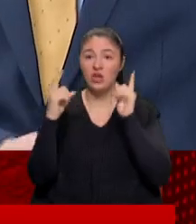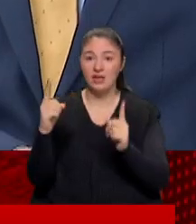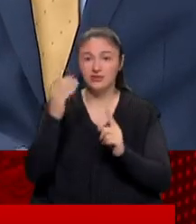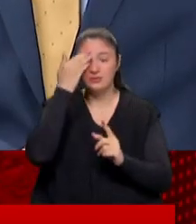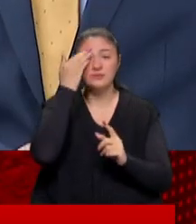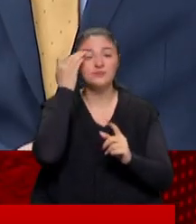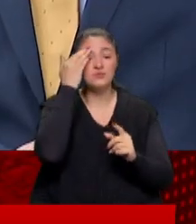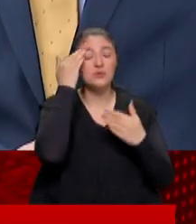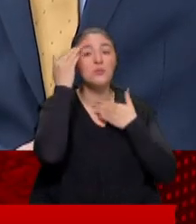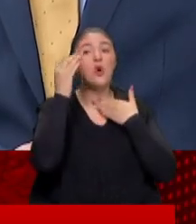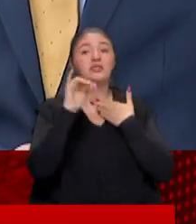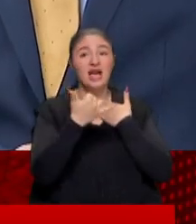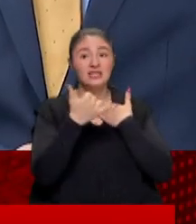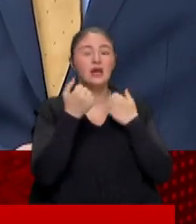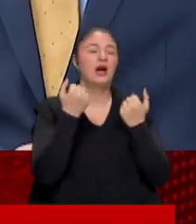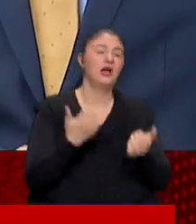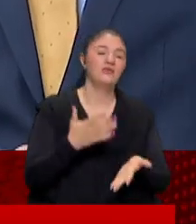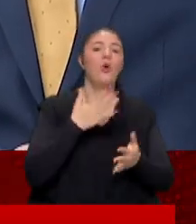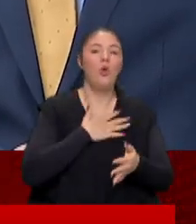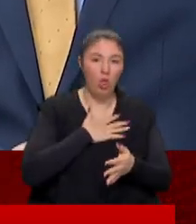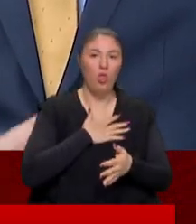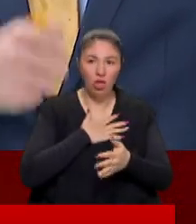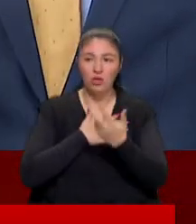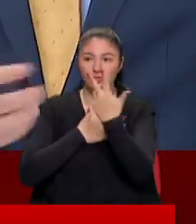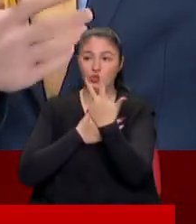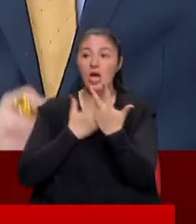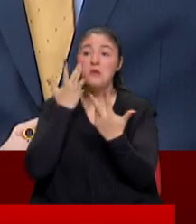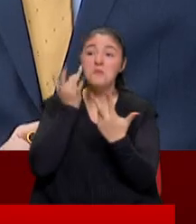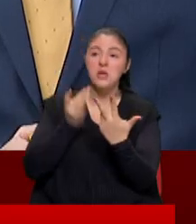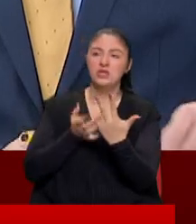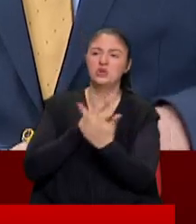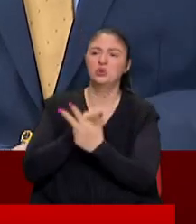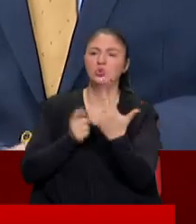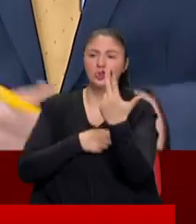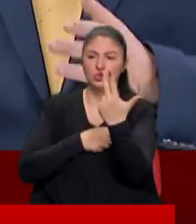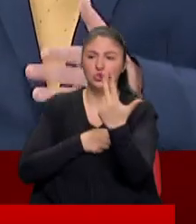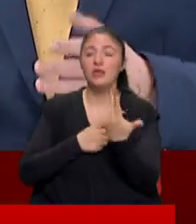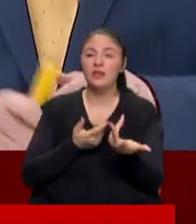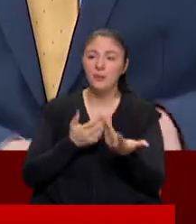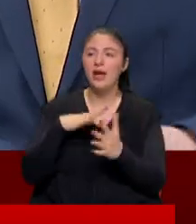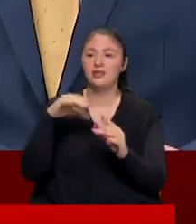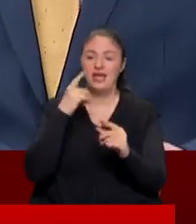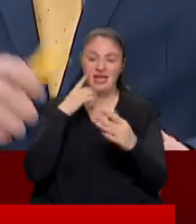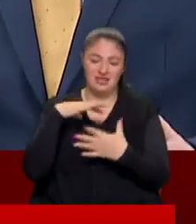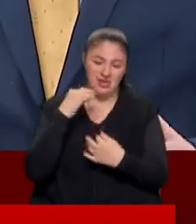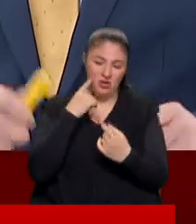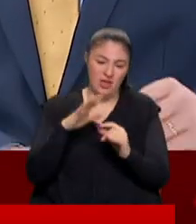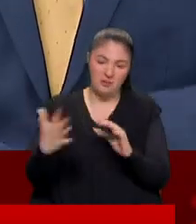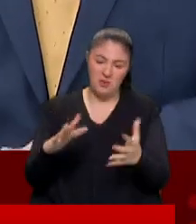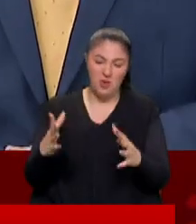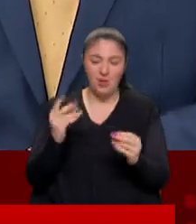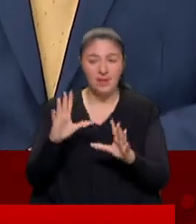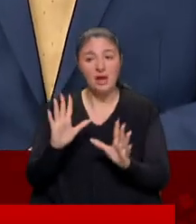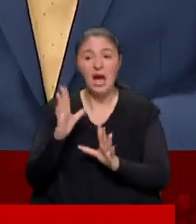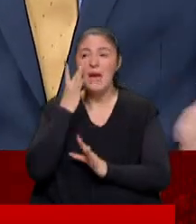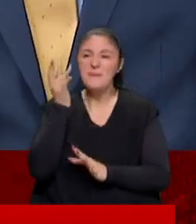boğaz ağrısı, halsizlik ve geçmeyen öksürük. Yani en belirgin 3 özelliği buymuş. Tabii herkesten, kişiden kişiye göre değişebilir tepkiler